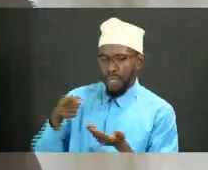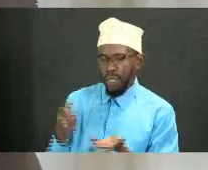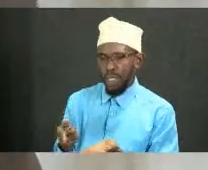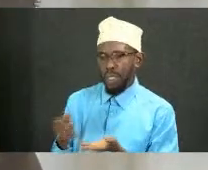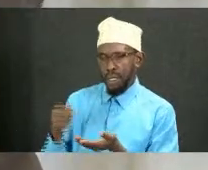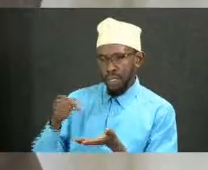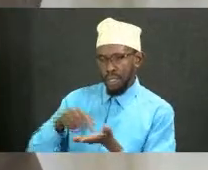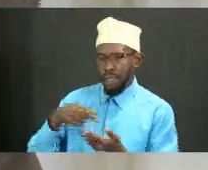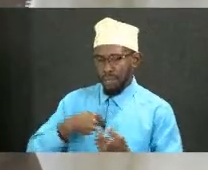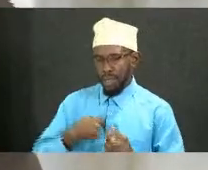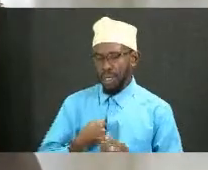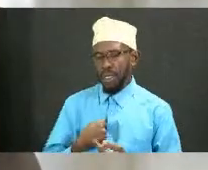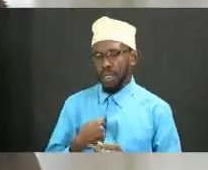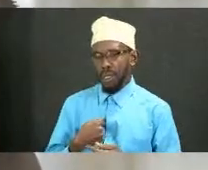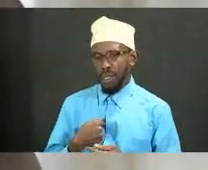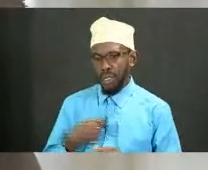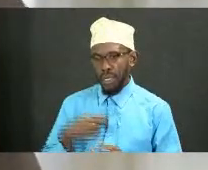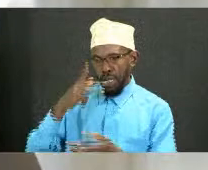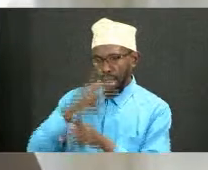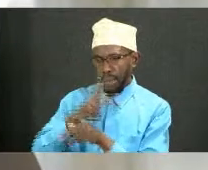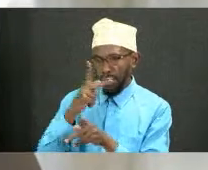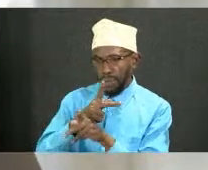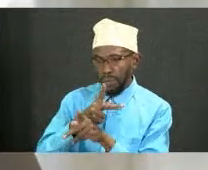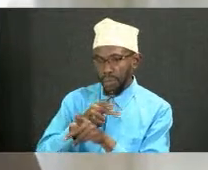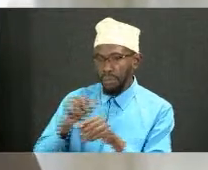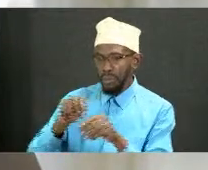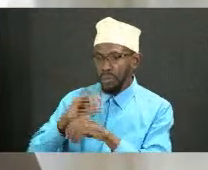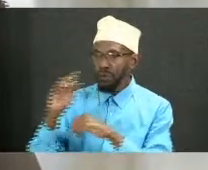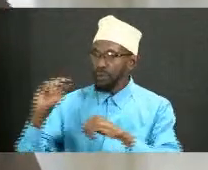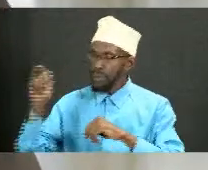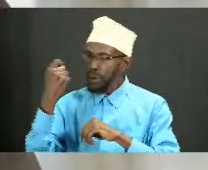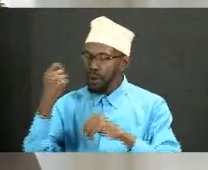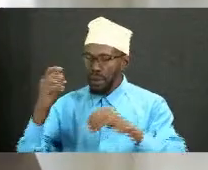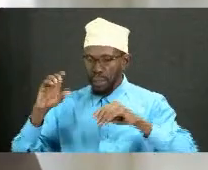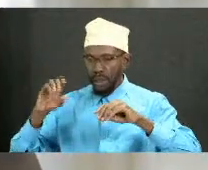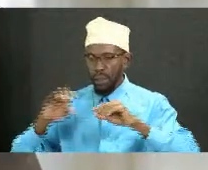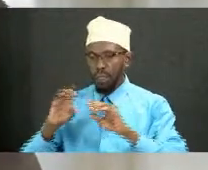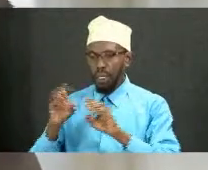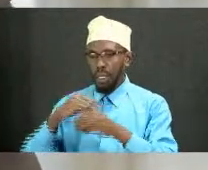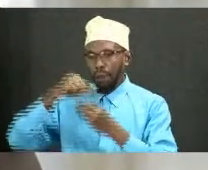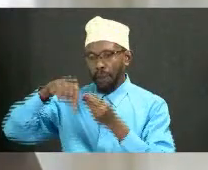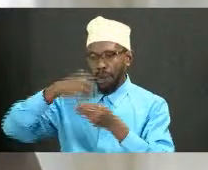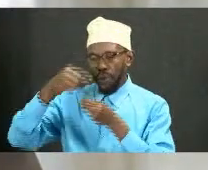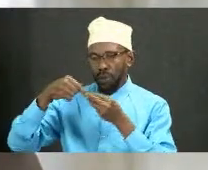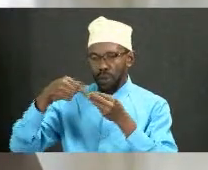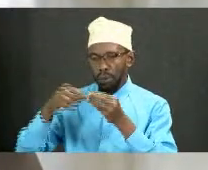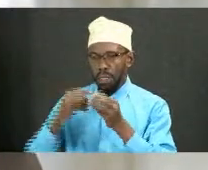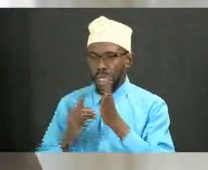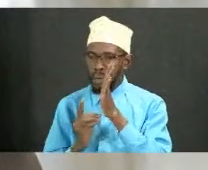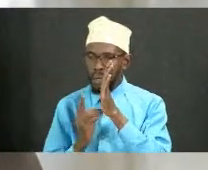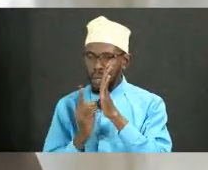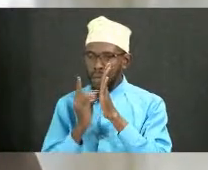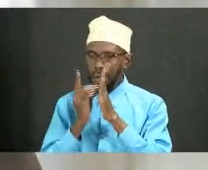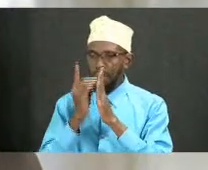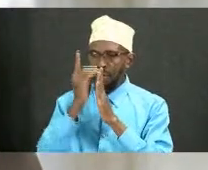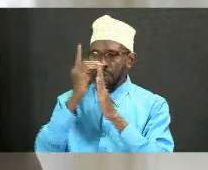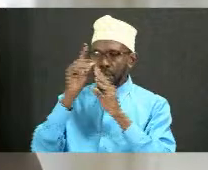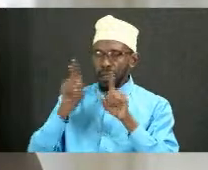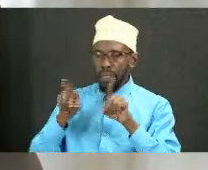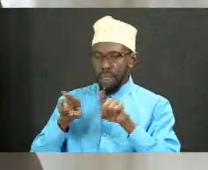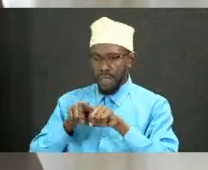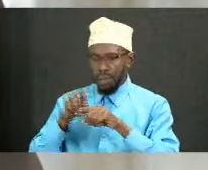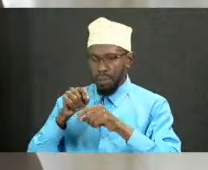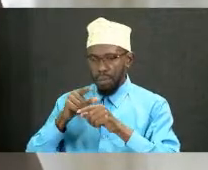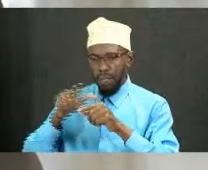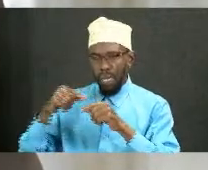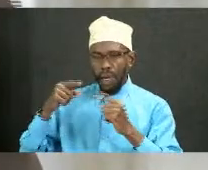naweza chukua pia huu mwenendo ili niweke into the Kenyan concept. So it's about being innovative at the same time looking